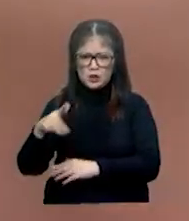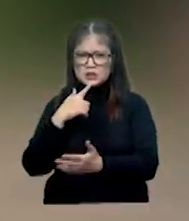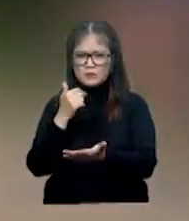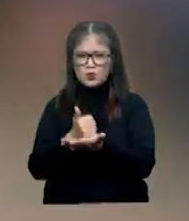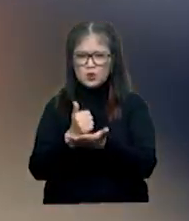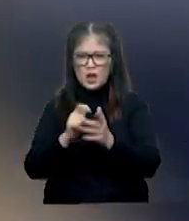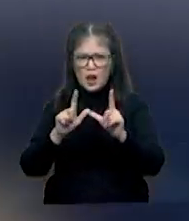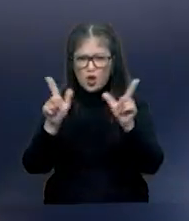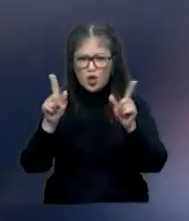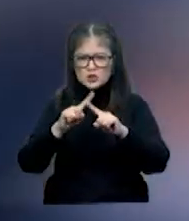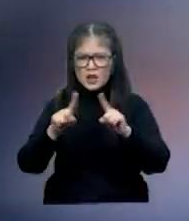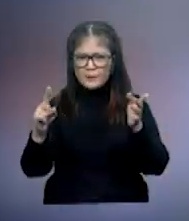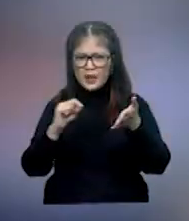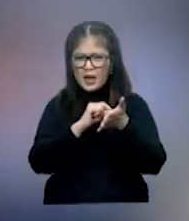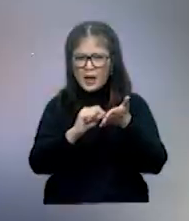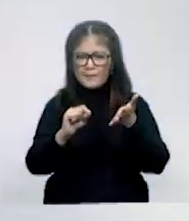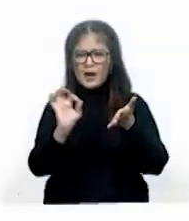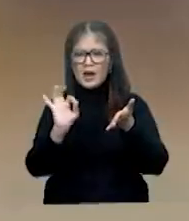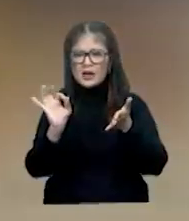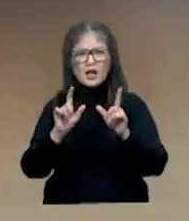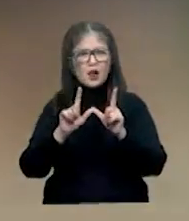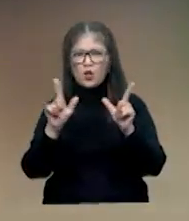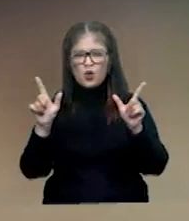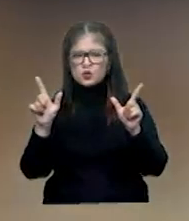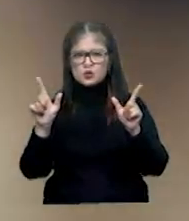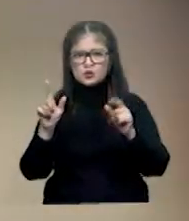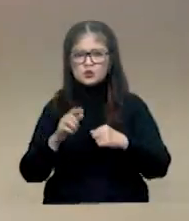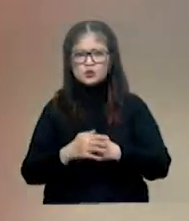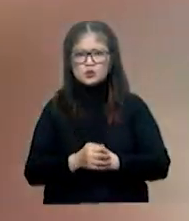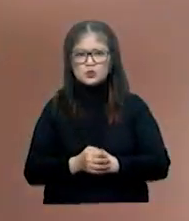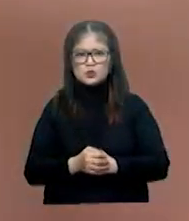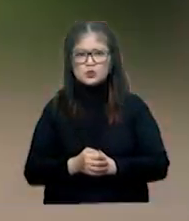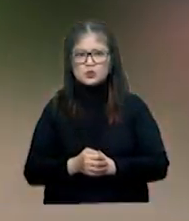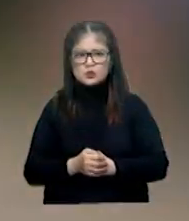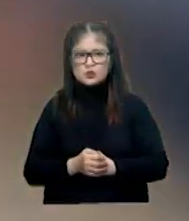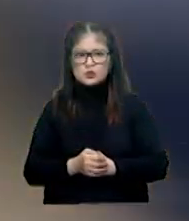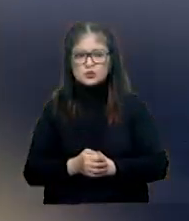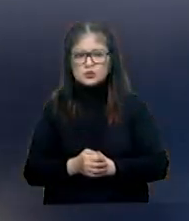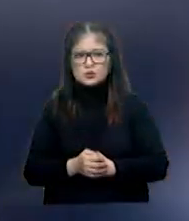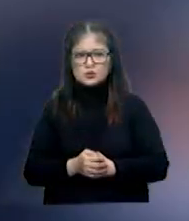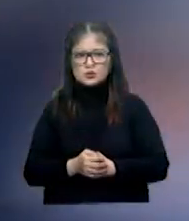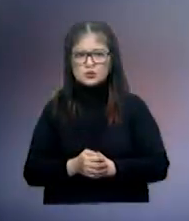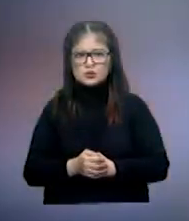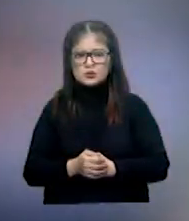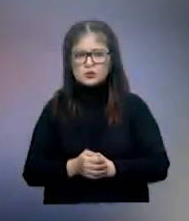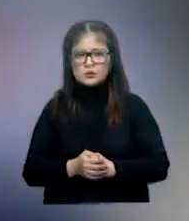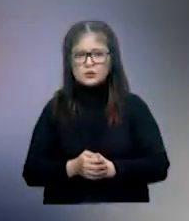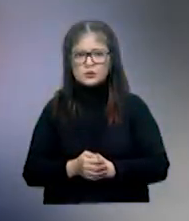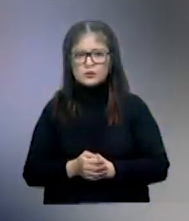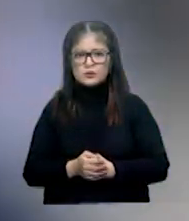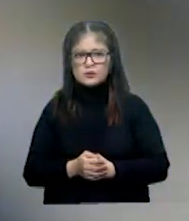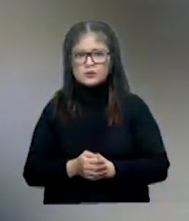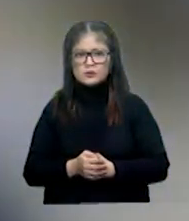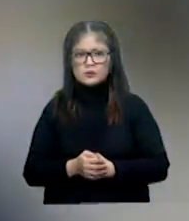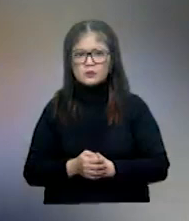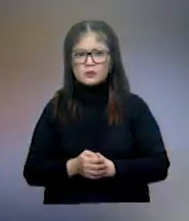lolos PPDB jalur zonasi. PPDB-nya udah turun juga. Tapi nggak itu, Pak. Jadi data di PPDB-nya udah turun, hilang.